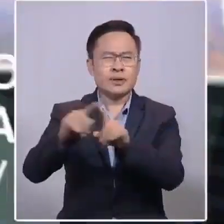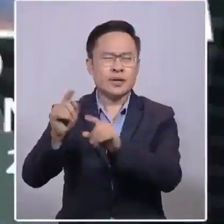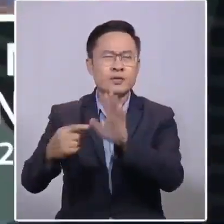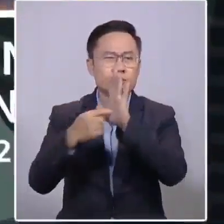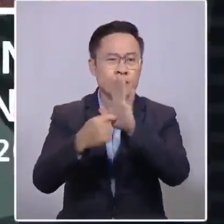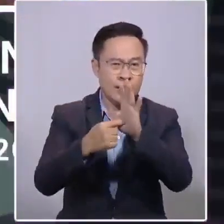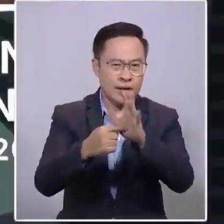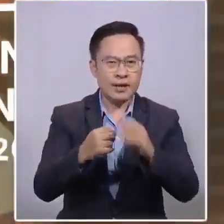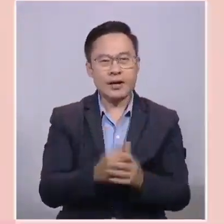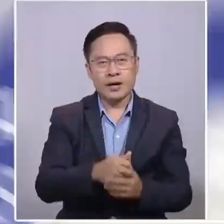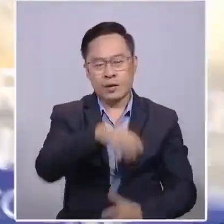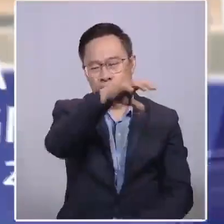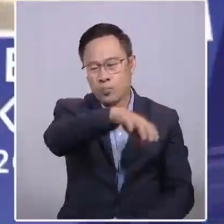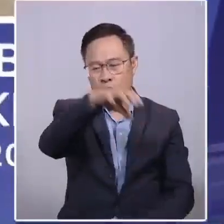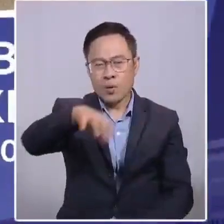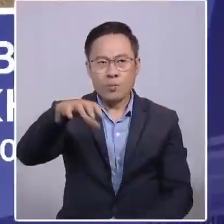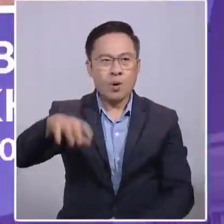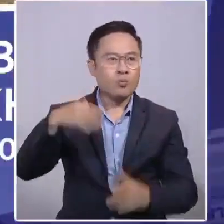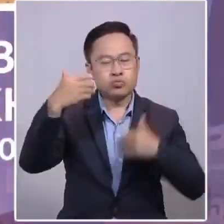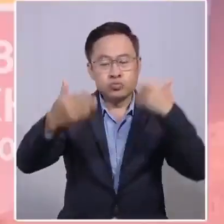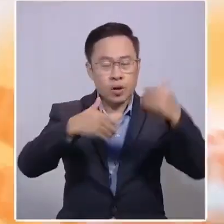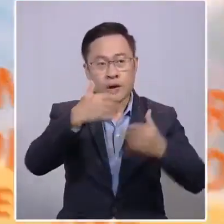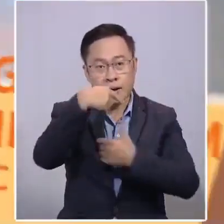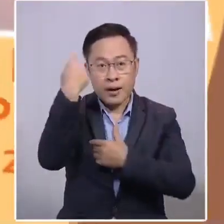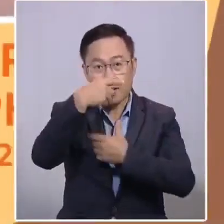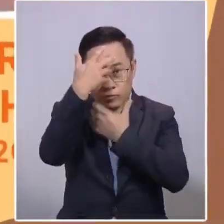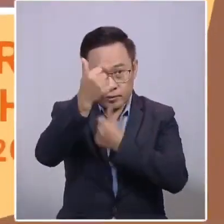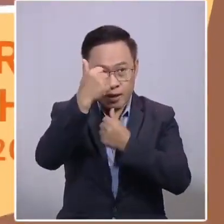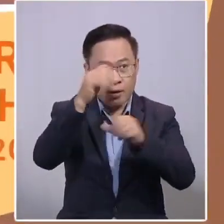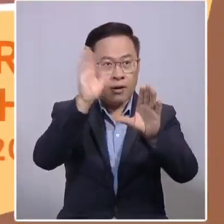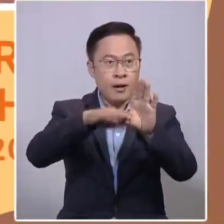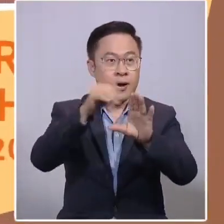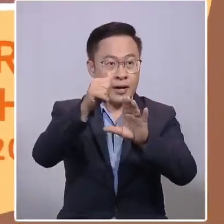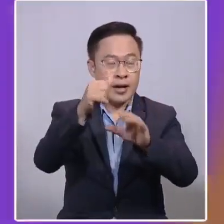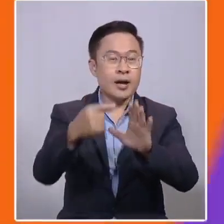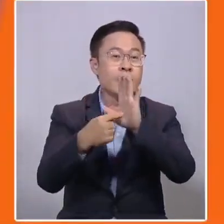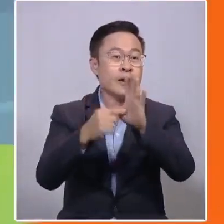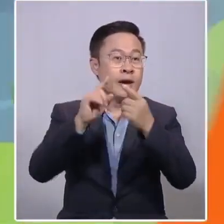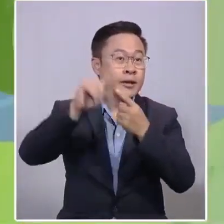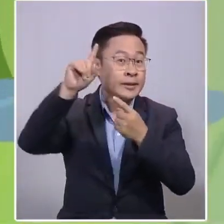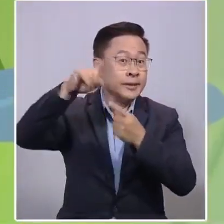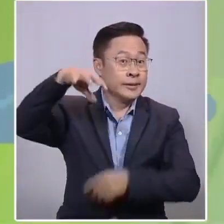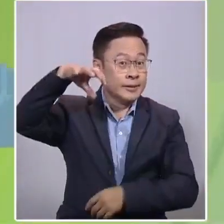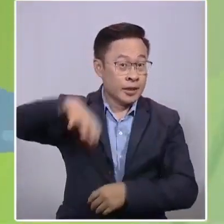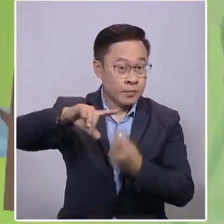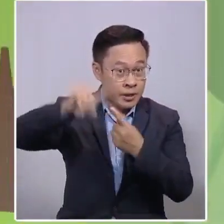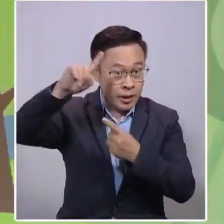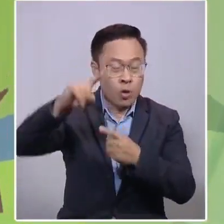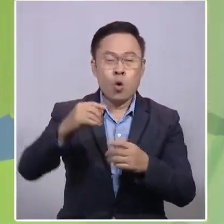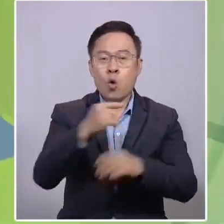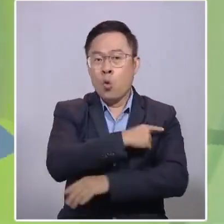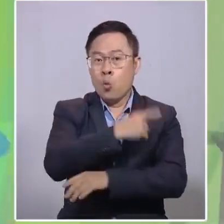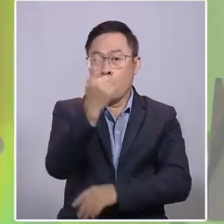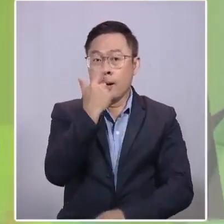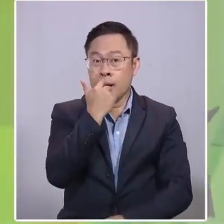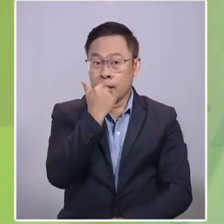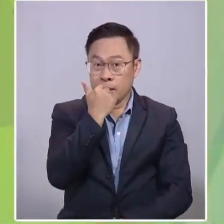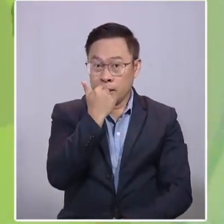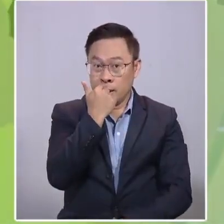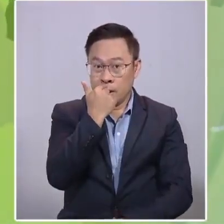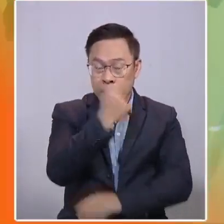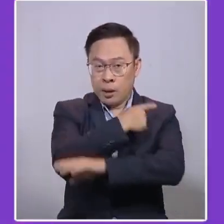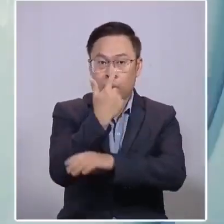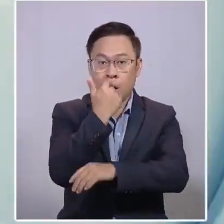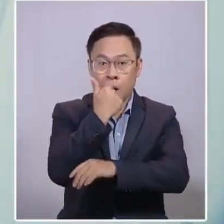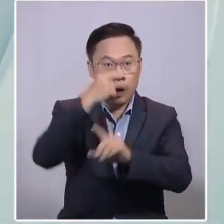ครับที่อยากจะชวนทุกคนเนี่ยมาร่วมกิจกรรมกับทางอสมทของเรานะครับสนามแรกก็จะเริ่มขึ้นในวันอาทิตย์ที่ 5พฤศจิกายนนะครับวิ่ง